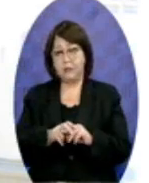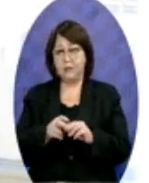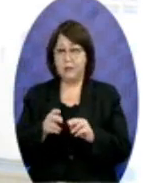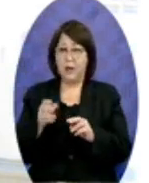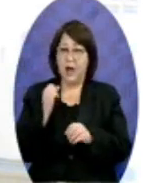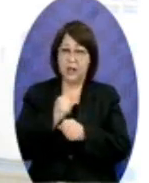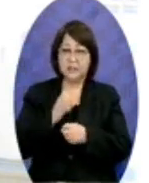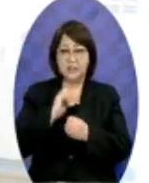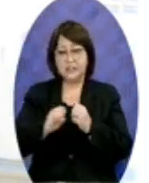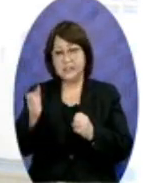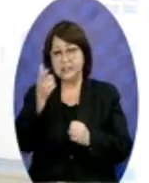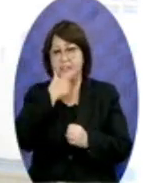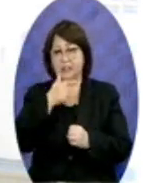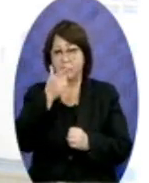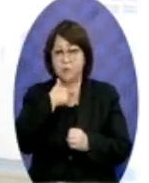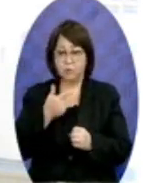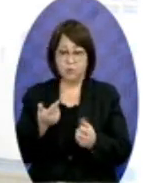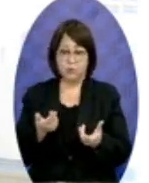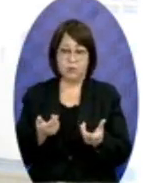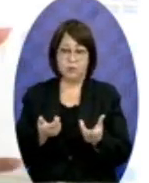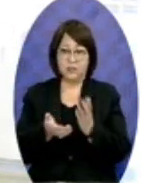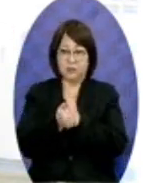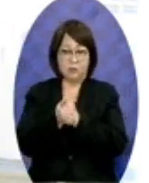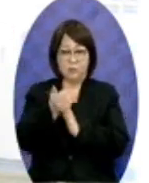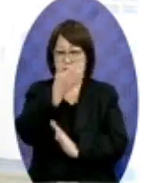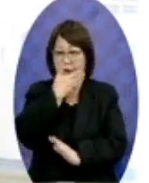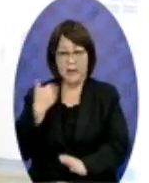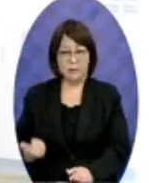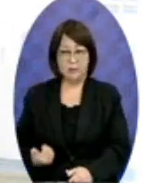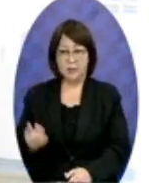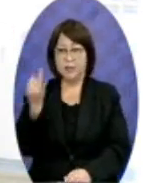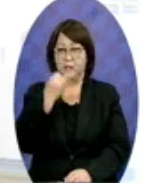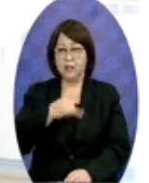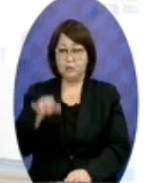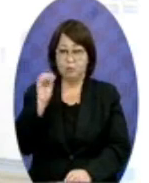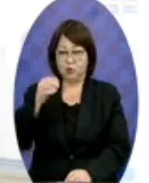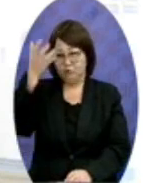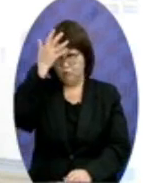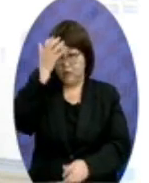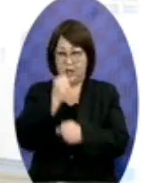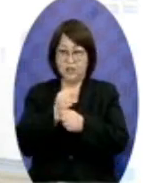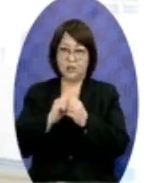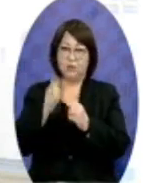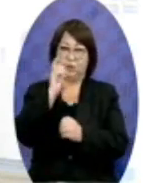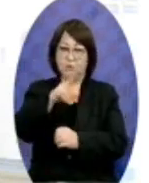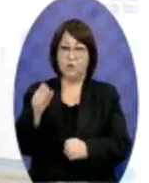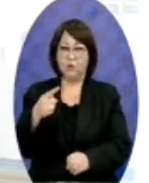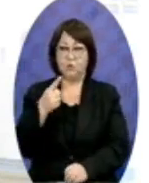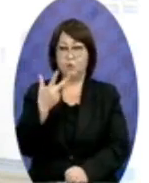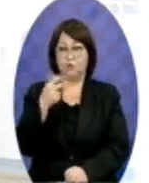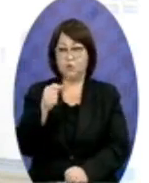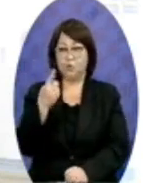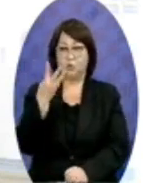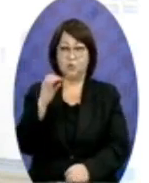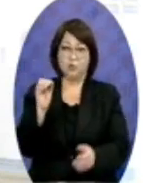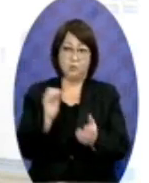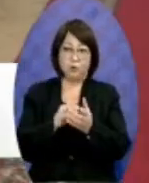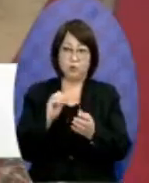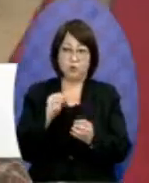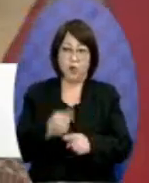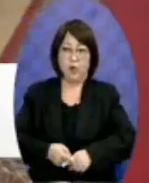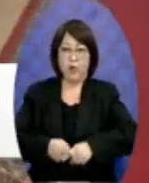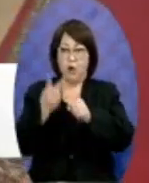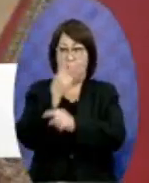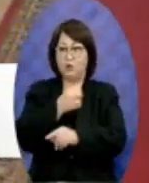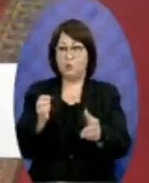чадахгүй хүмүүсүүдийн оргонох орон болцсон биш байгаа тийм ээ. Маш богинохон хугацаанд өнөөдөр 130-40 мянган байсан төрийн албаа агчт маань бараг 200 мянга төгсч